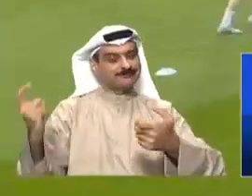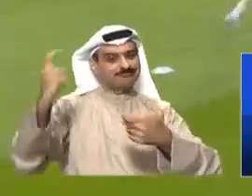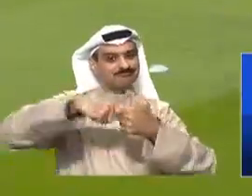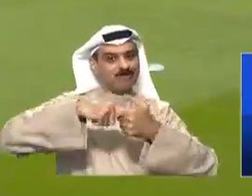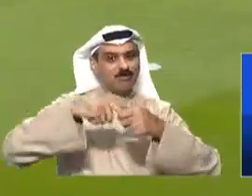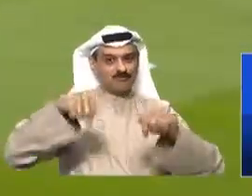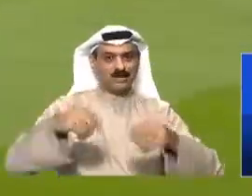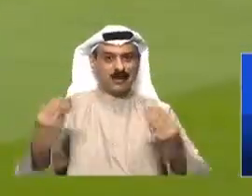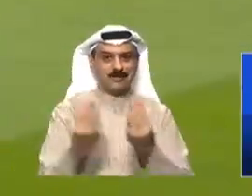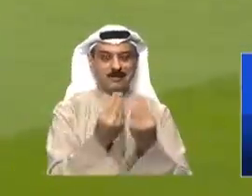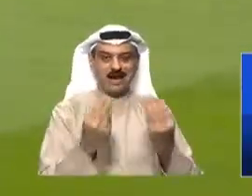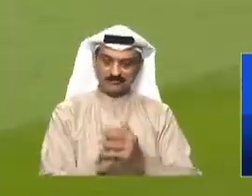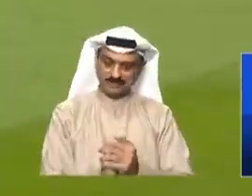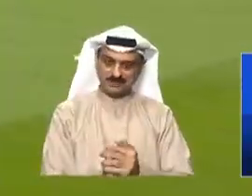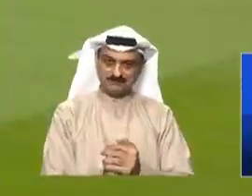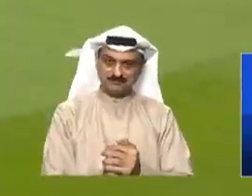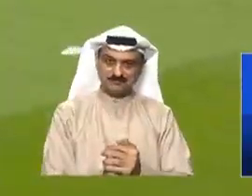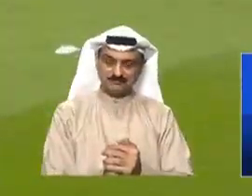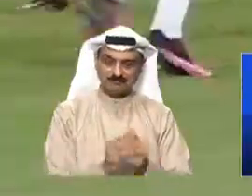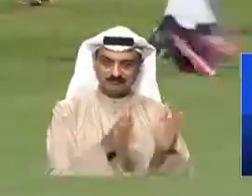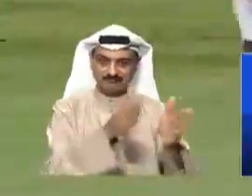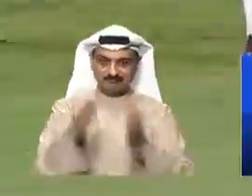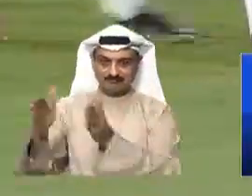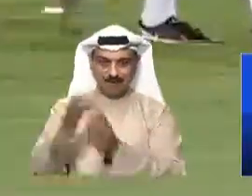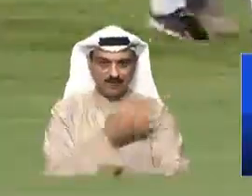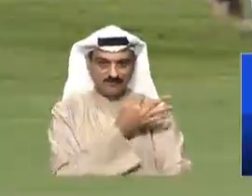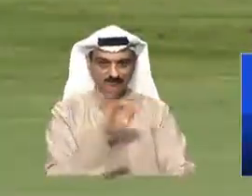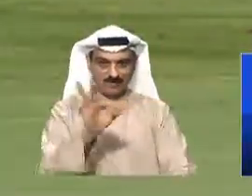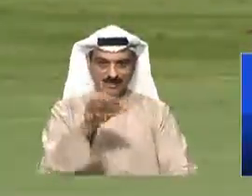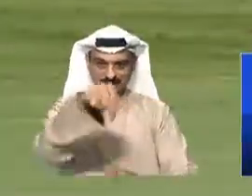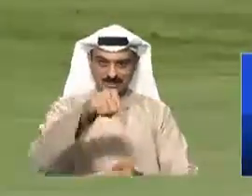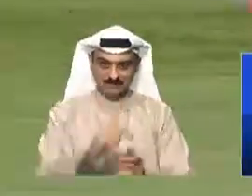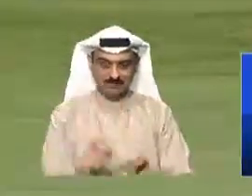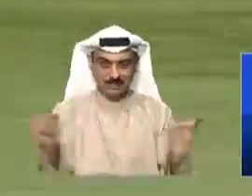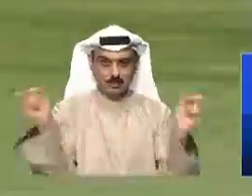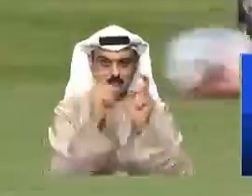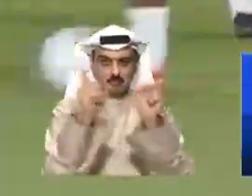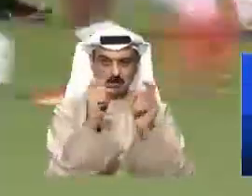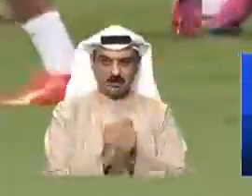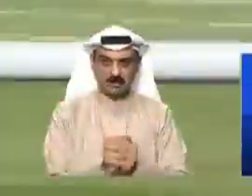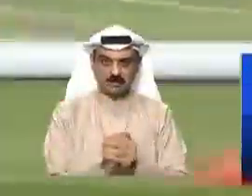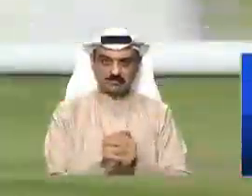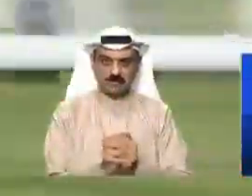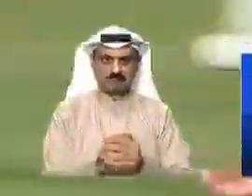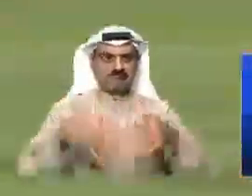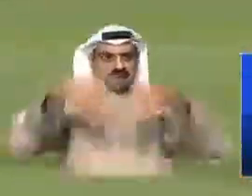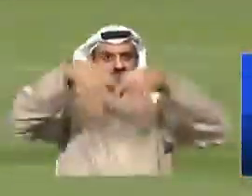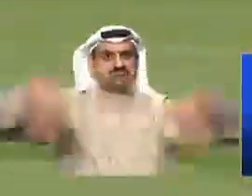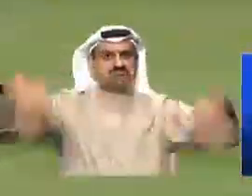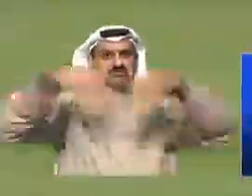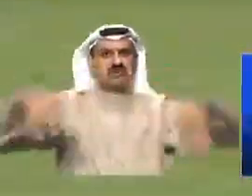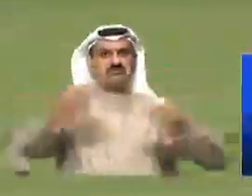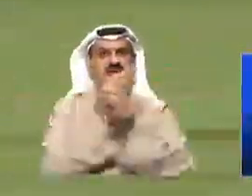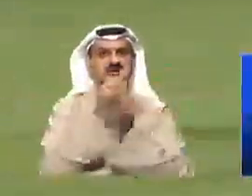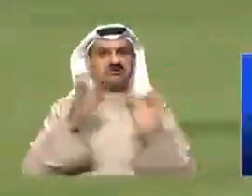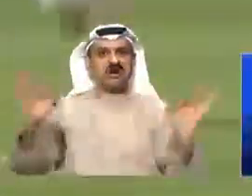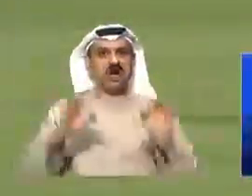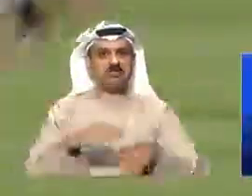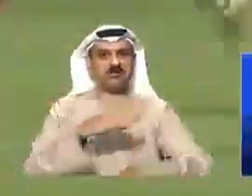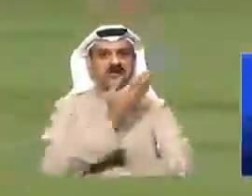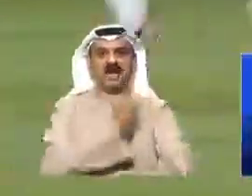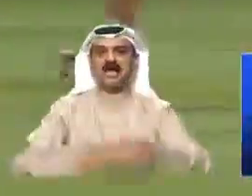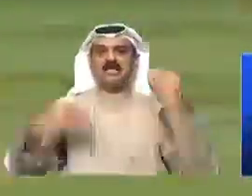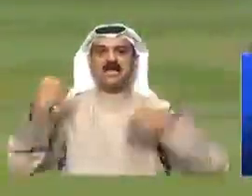دور 16. في المقابل يخوض منتخب فرنسا مباراة اليوم بصفوف مكتملة بدون أي